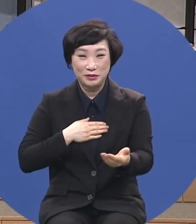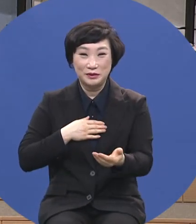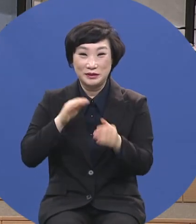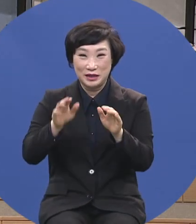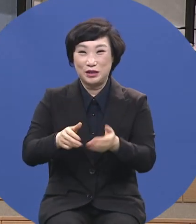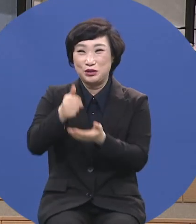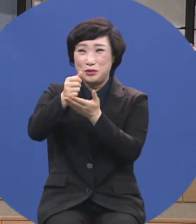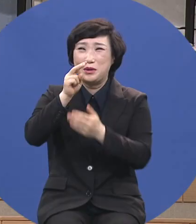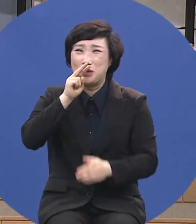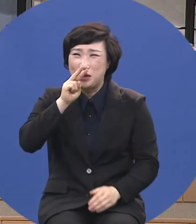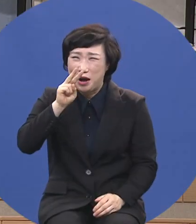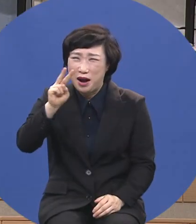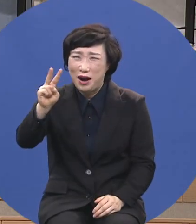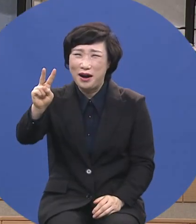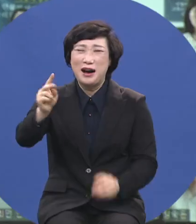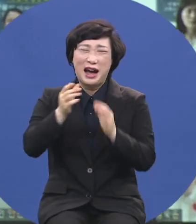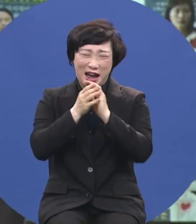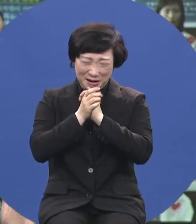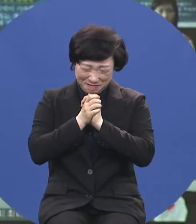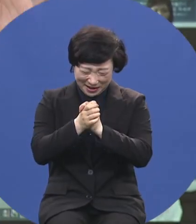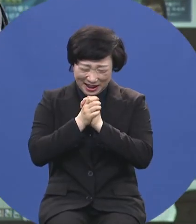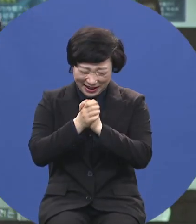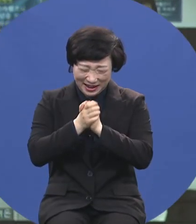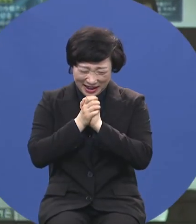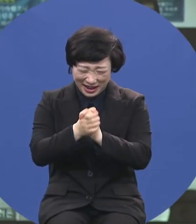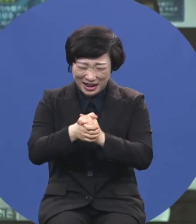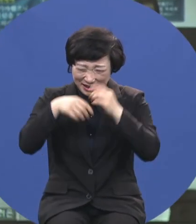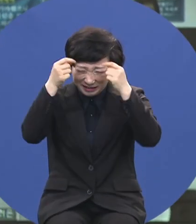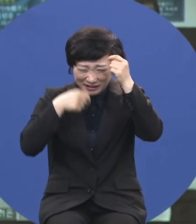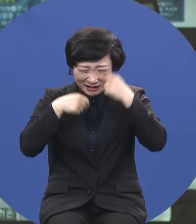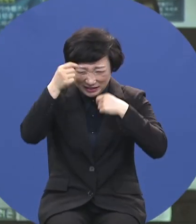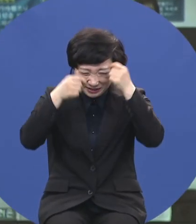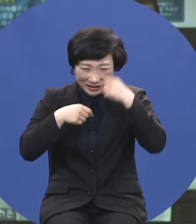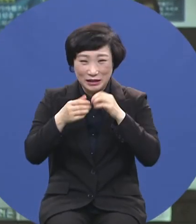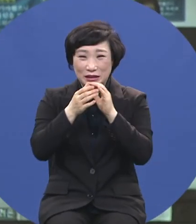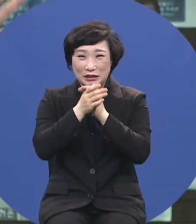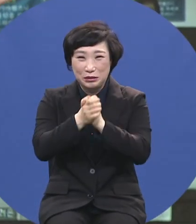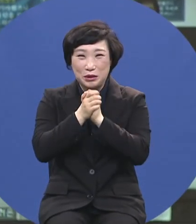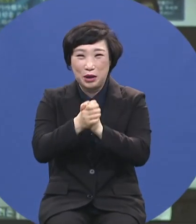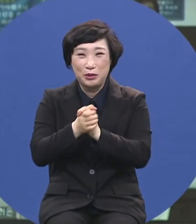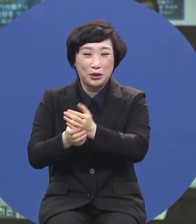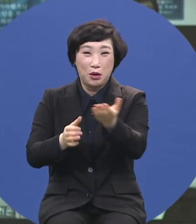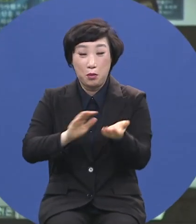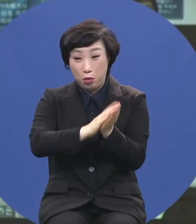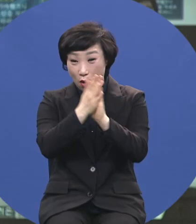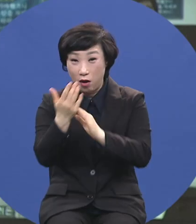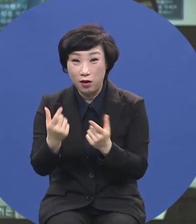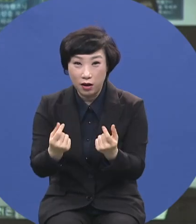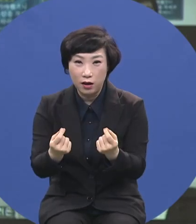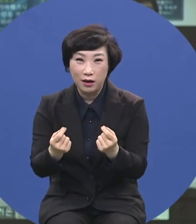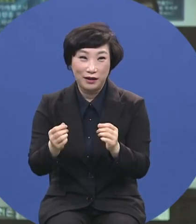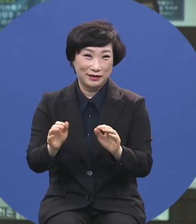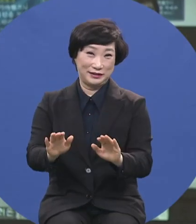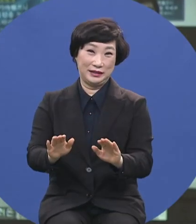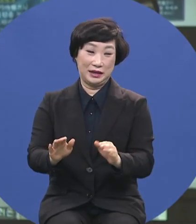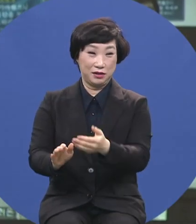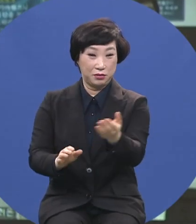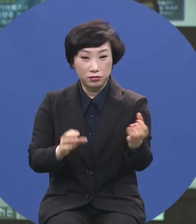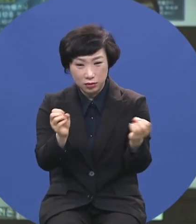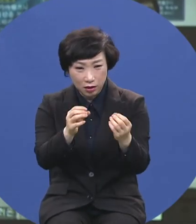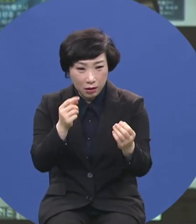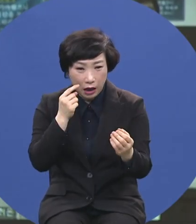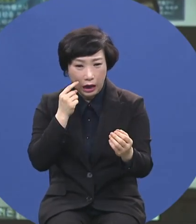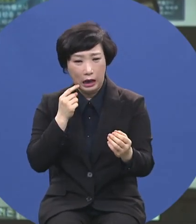주여 아멘 눈물을 흘리고 기도하고 굉장히 배우는 것 같은데 얘기를